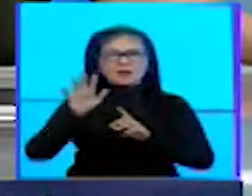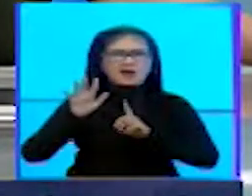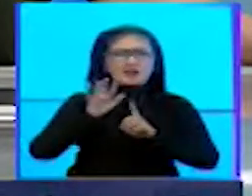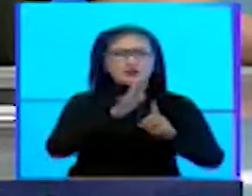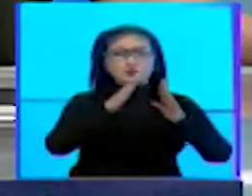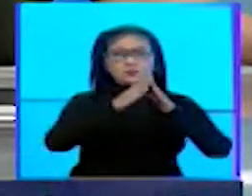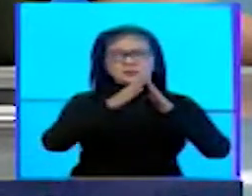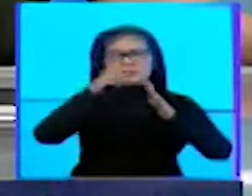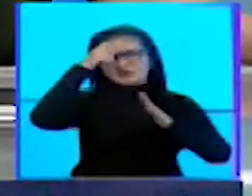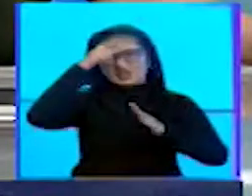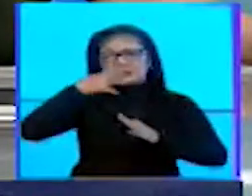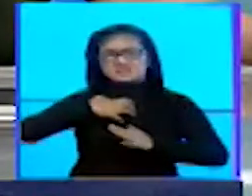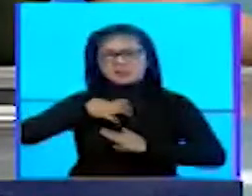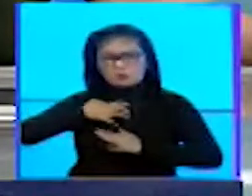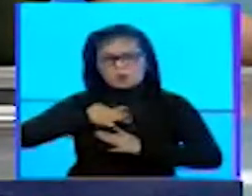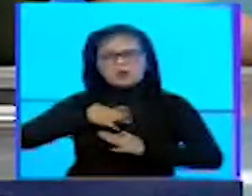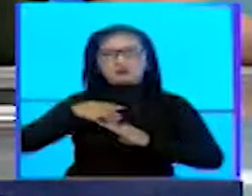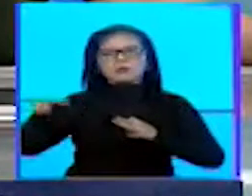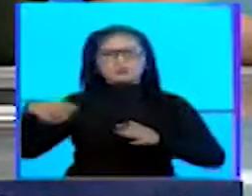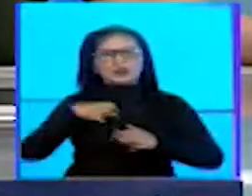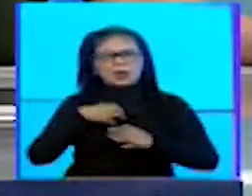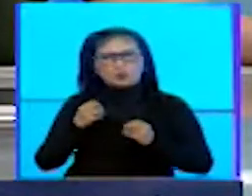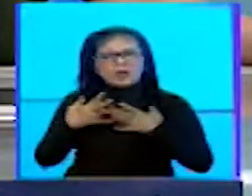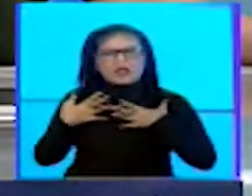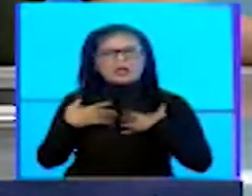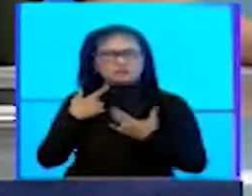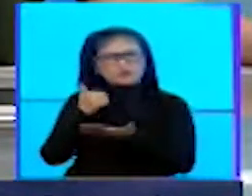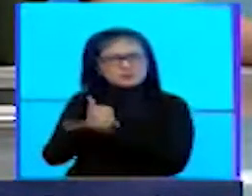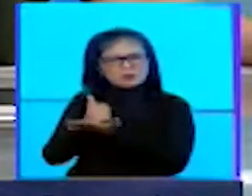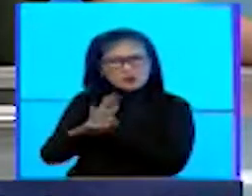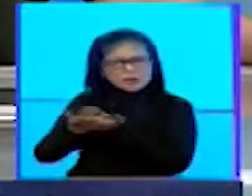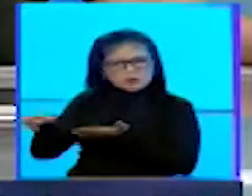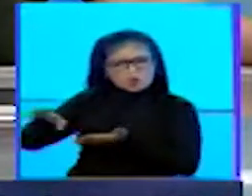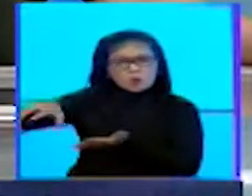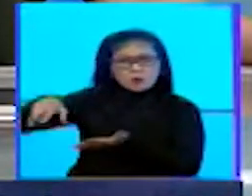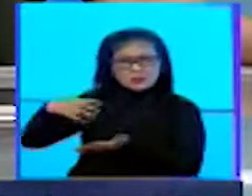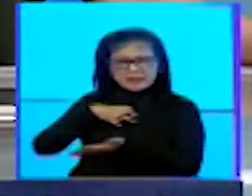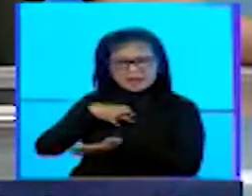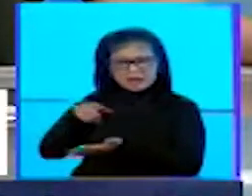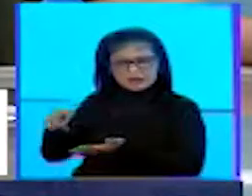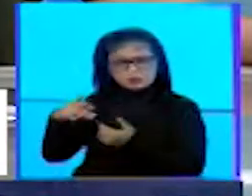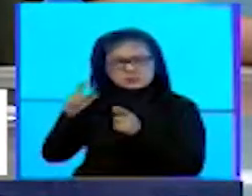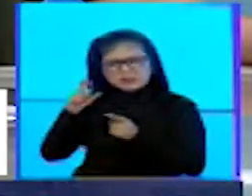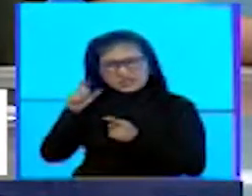mengaku terkejut. Meski belum dipastikan secara langsung, namun keluarga meyakini kesesuaian ciri fisik.